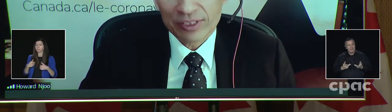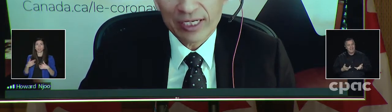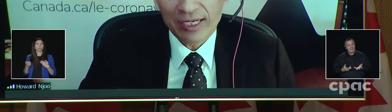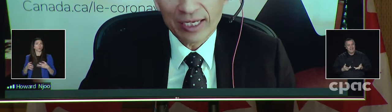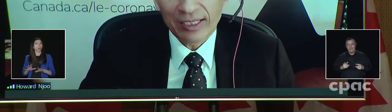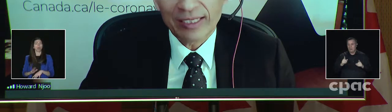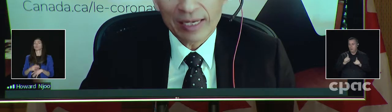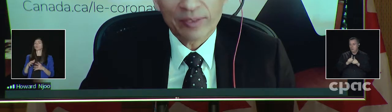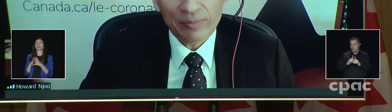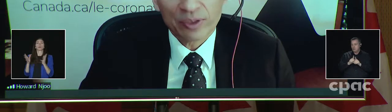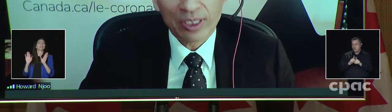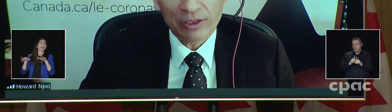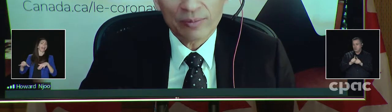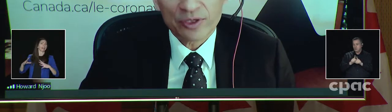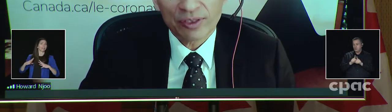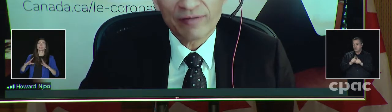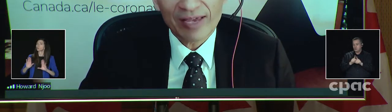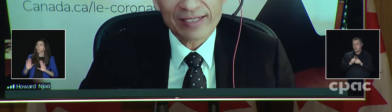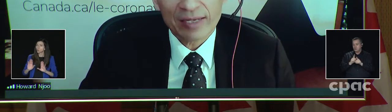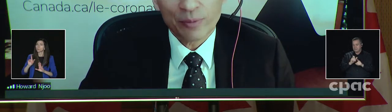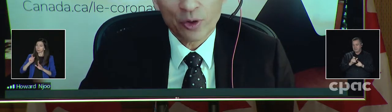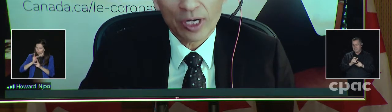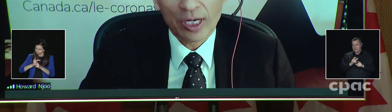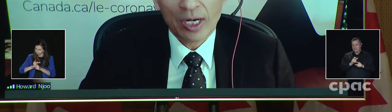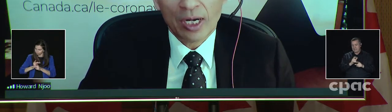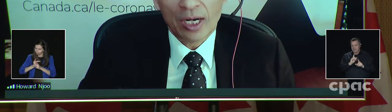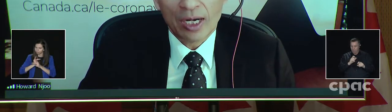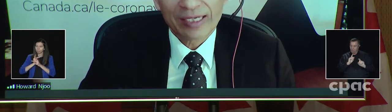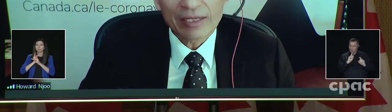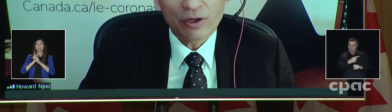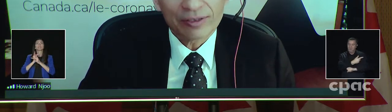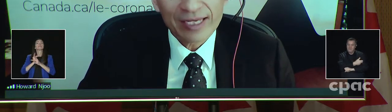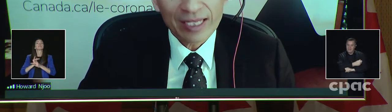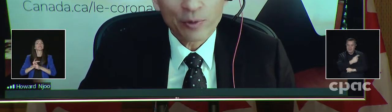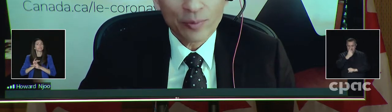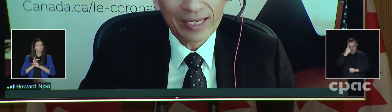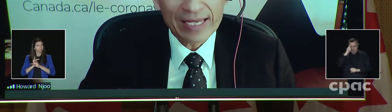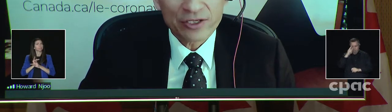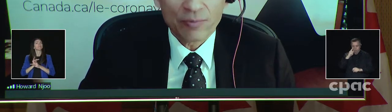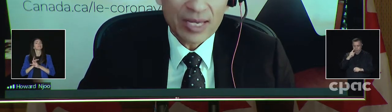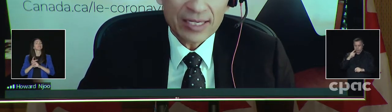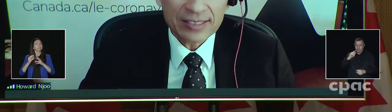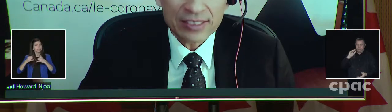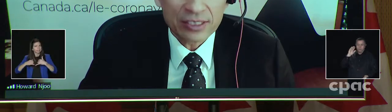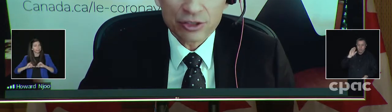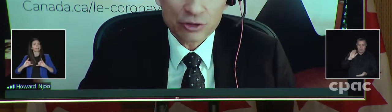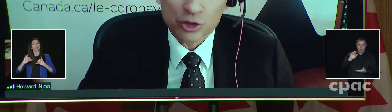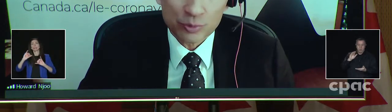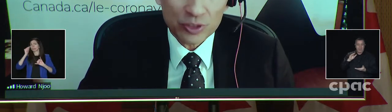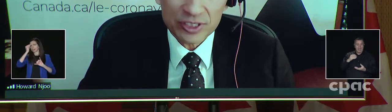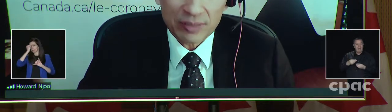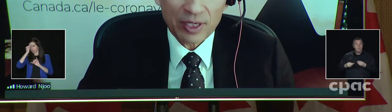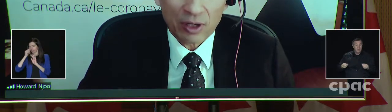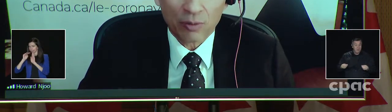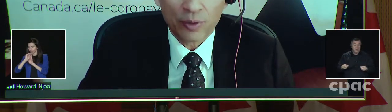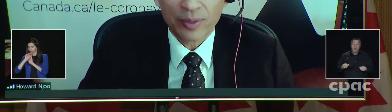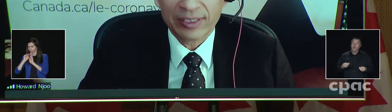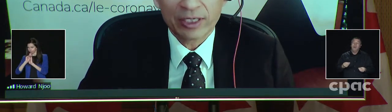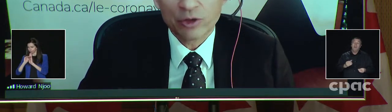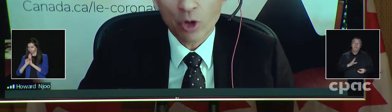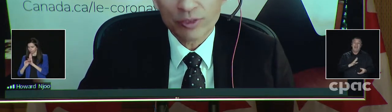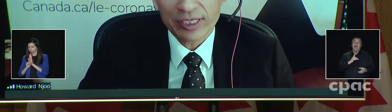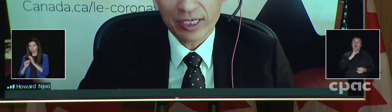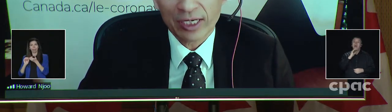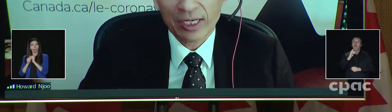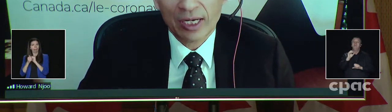et aussi l'adoption des vaccins pour ralentir la propagation. Mais c'est toujours possible et on ne peut pas